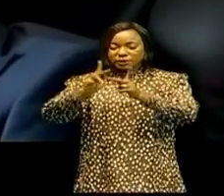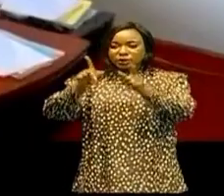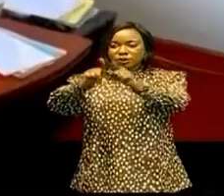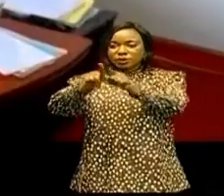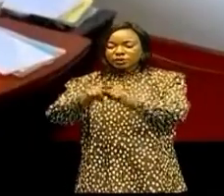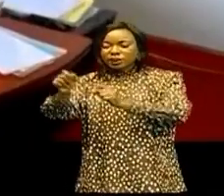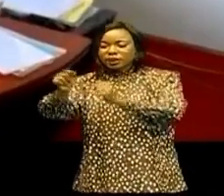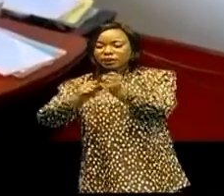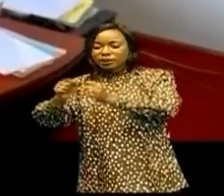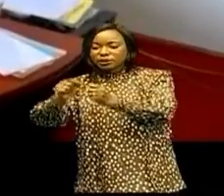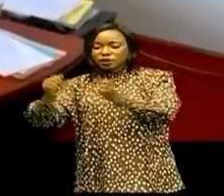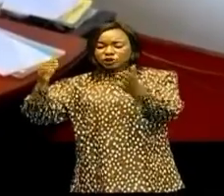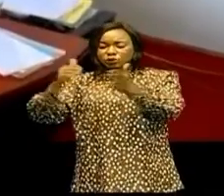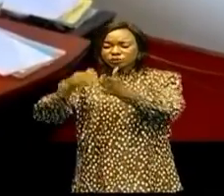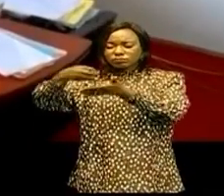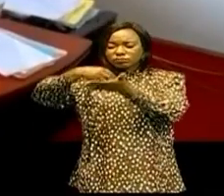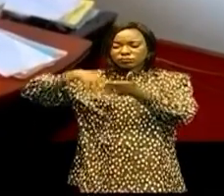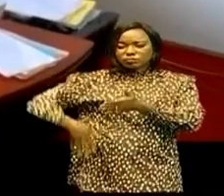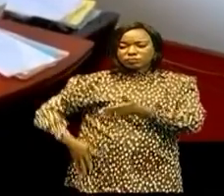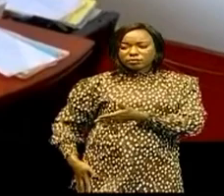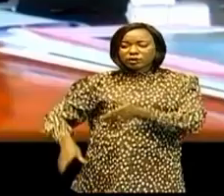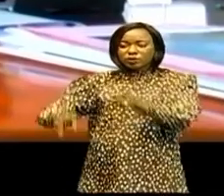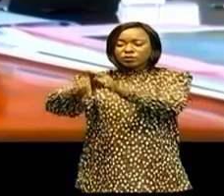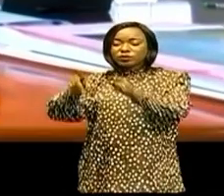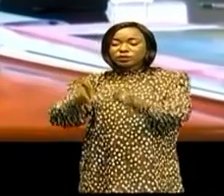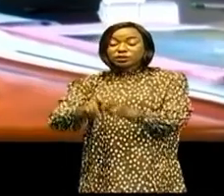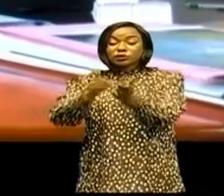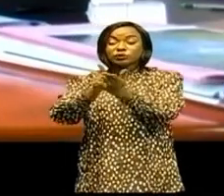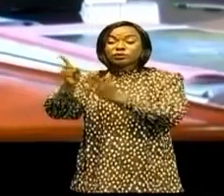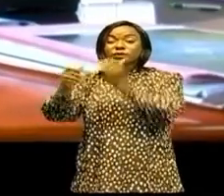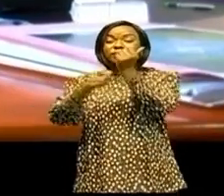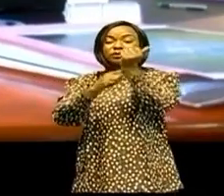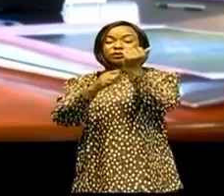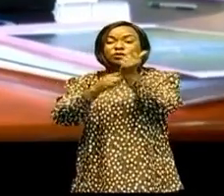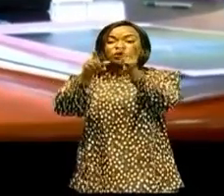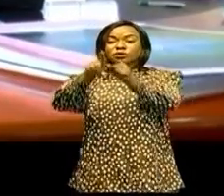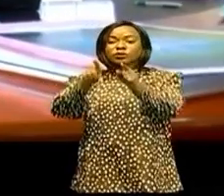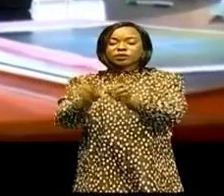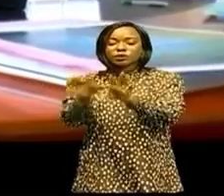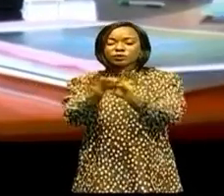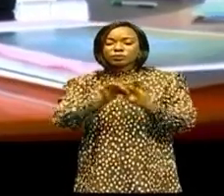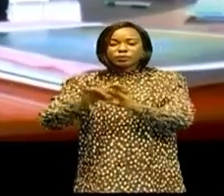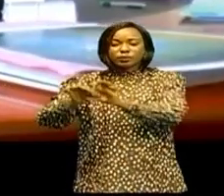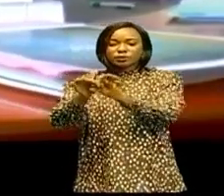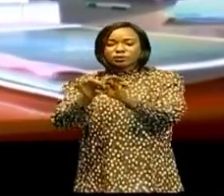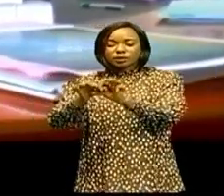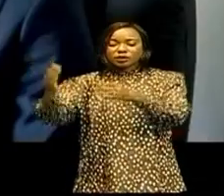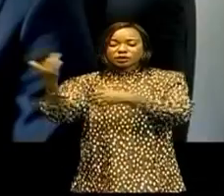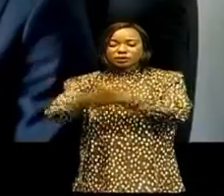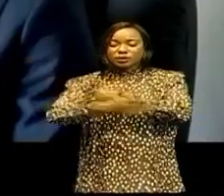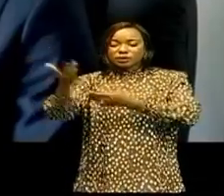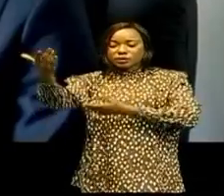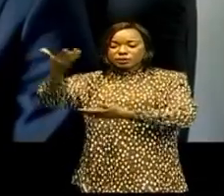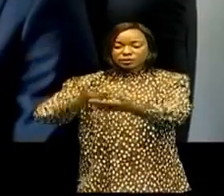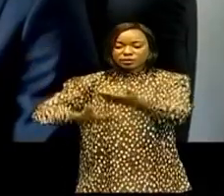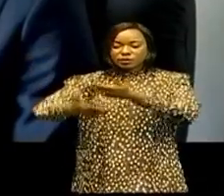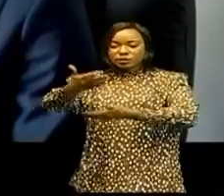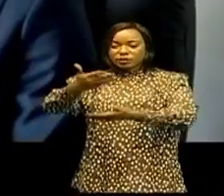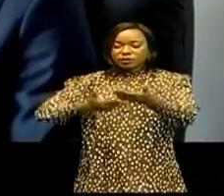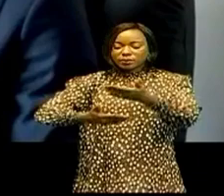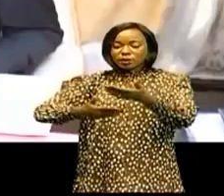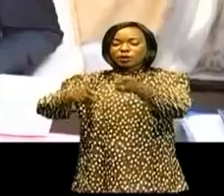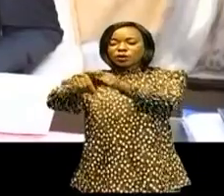lutte contre la corruption, des droits de l'homme, de la coopération transfrontalière entre les provinces